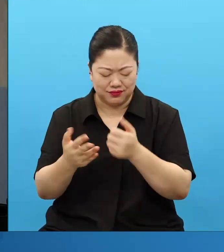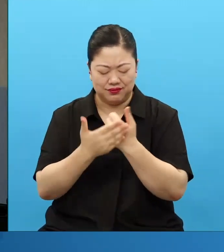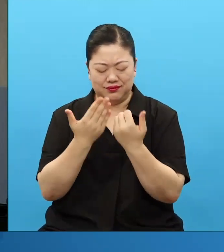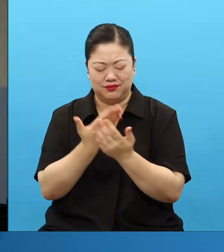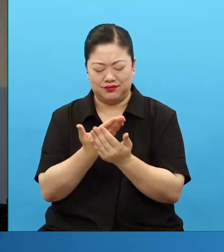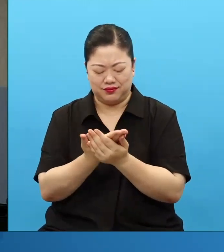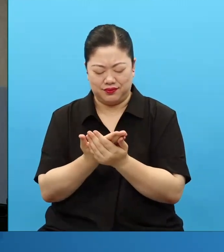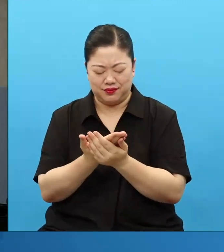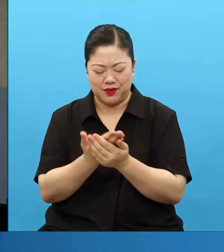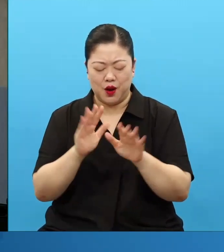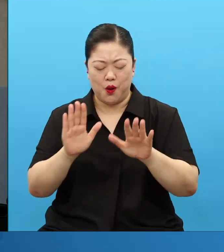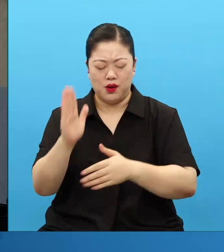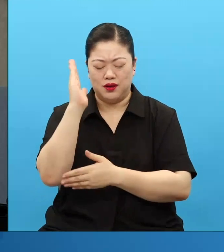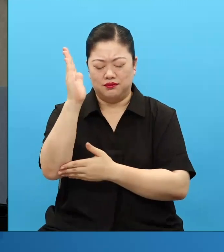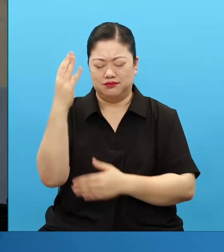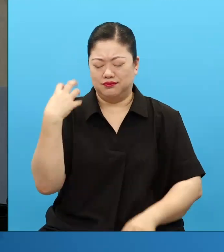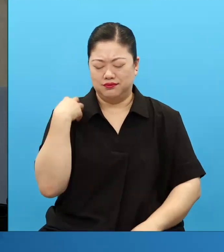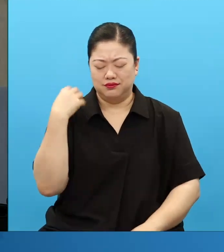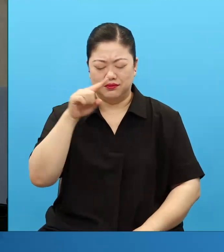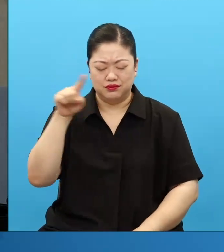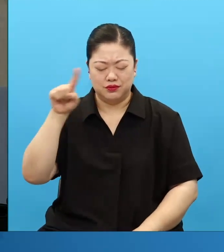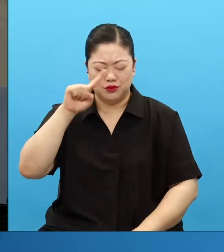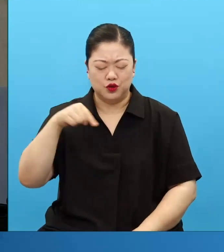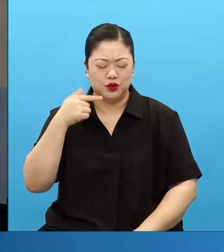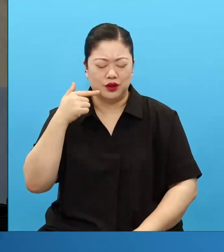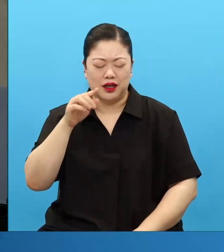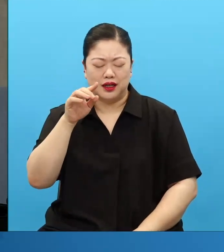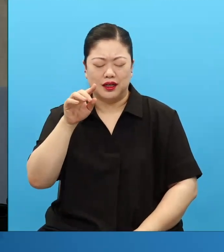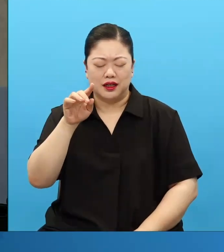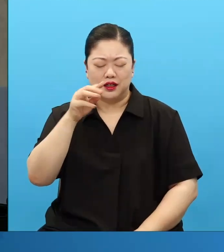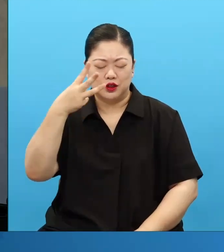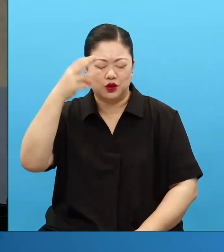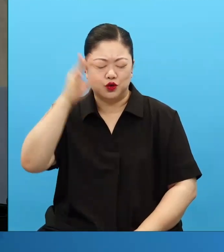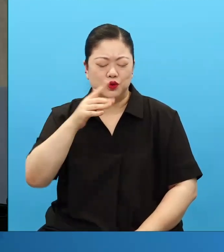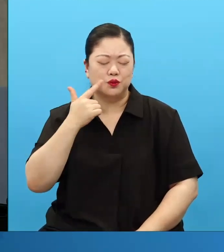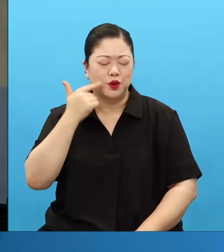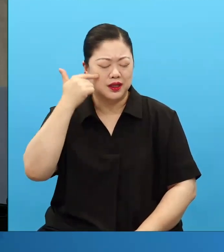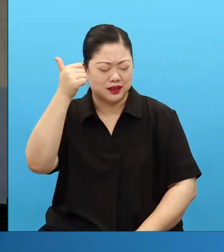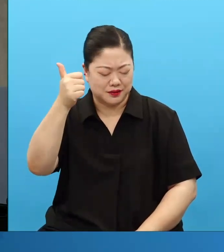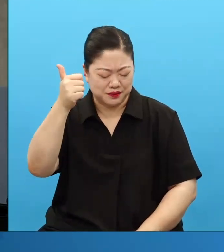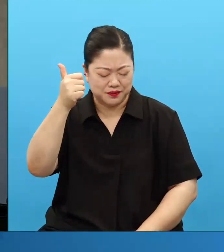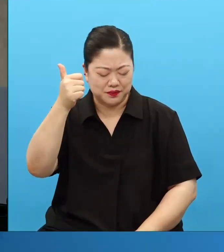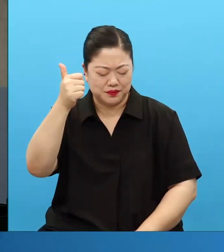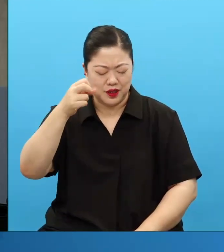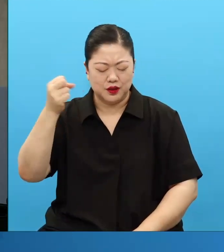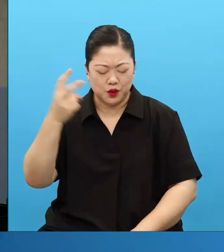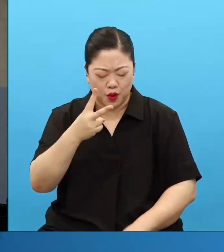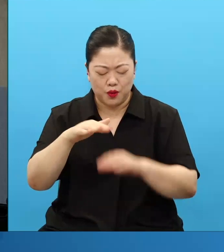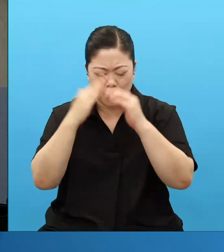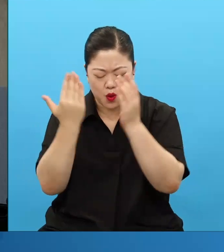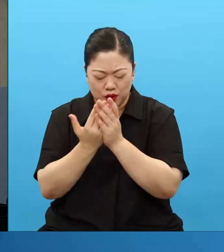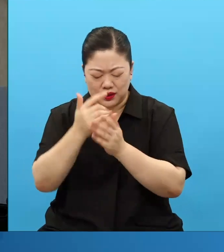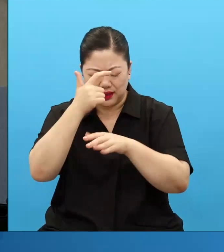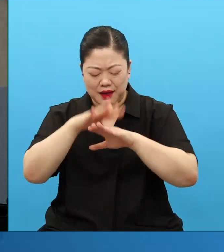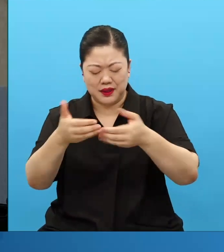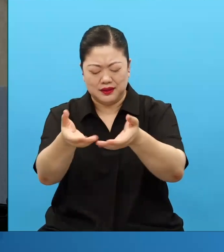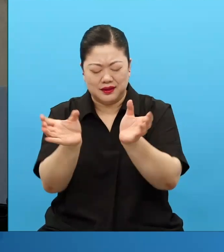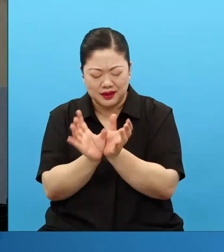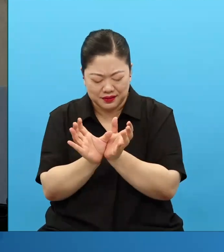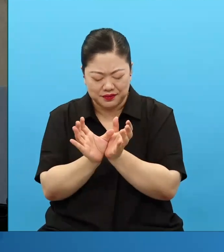미래의 시간표 속에 하나님이 주실 빛의 경제를 이룰 산업인으로 쓰임받을 달란트를 발견하는